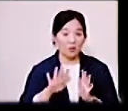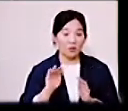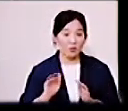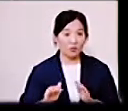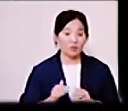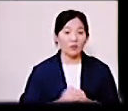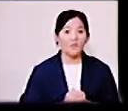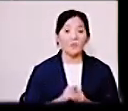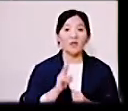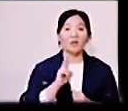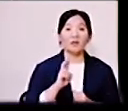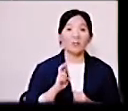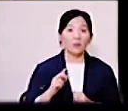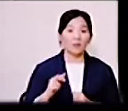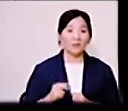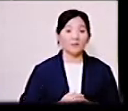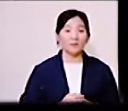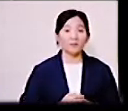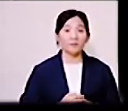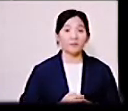859,375 тысячных килобайта.